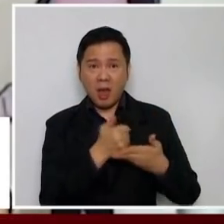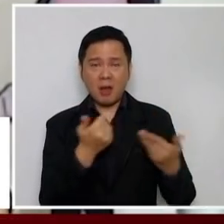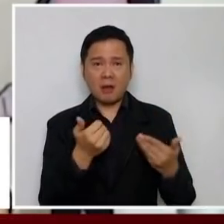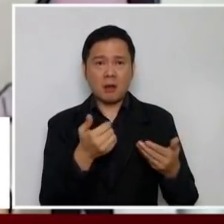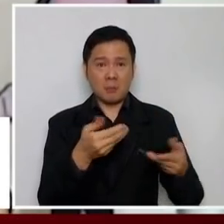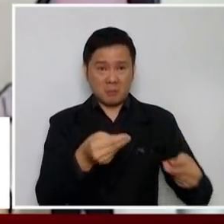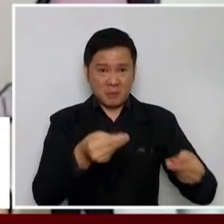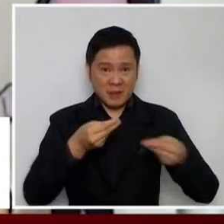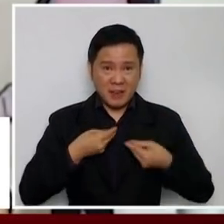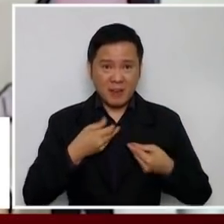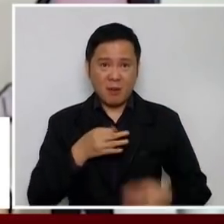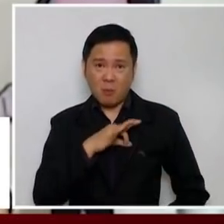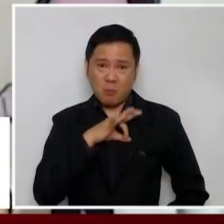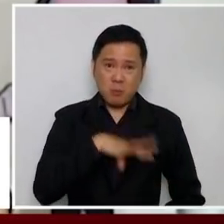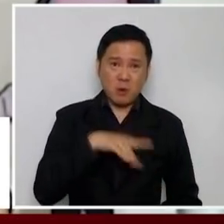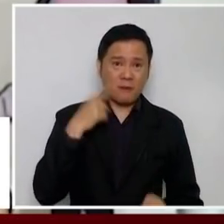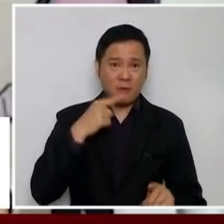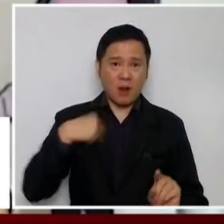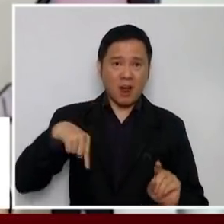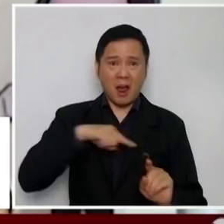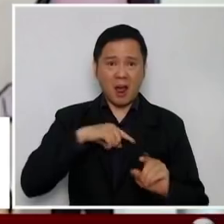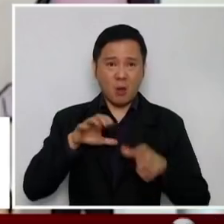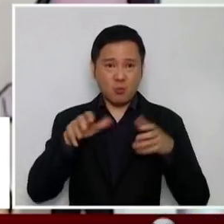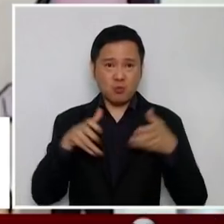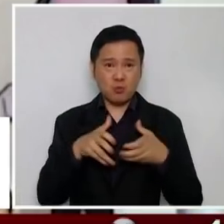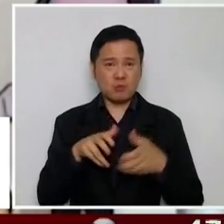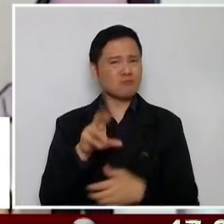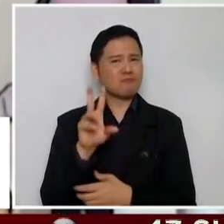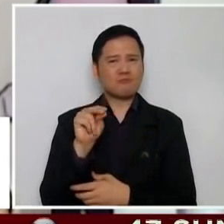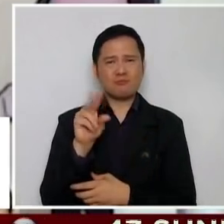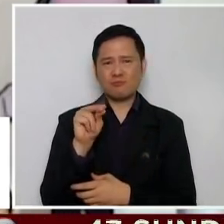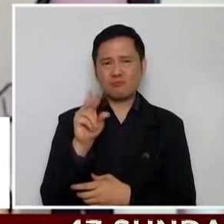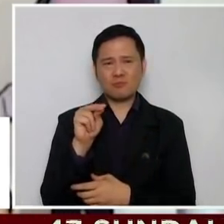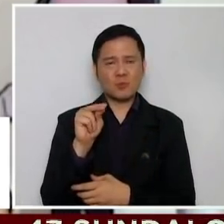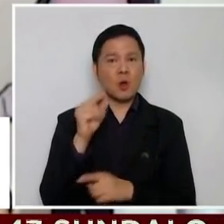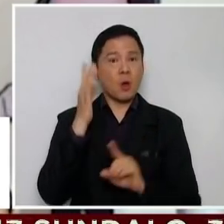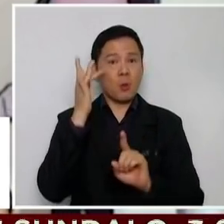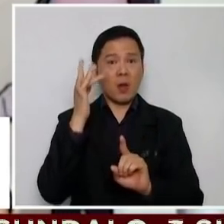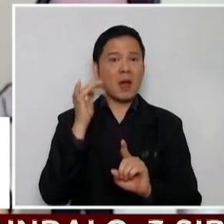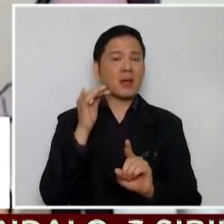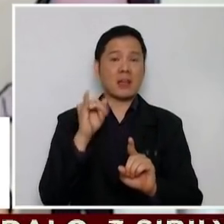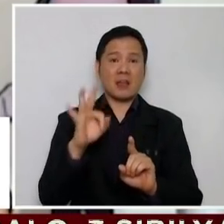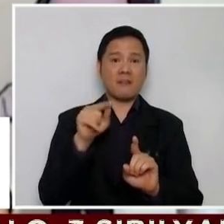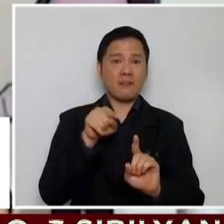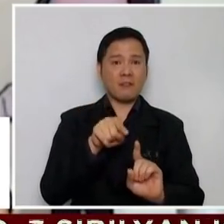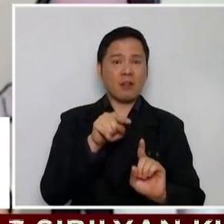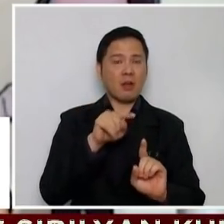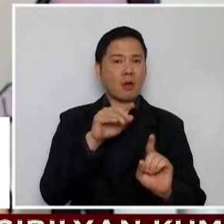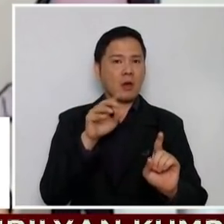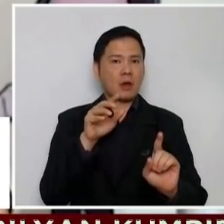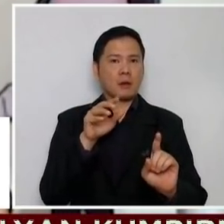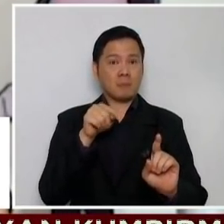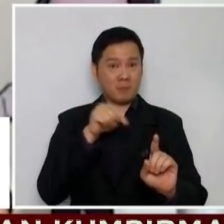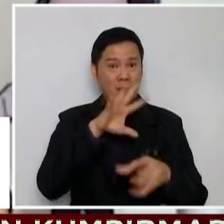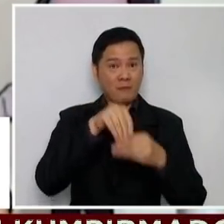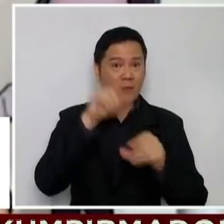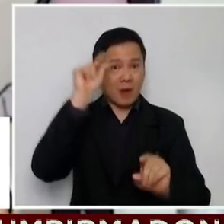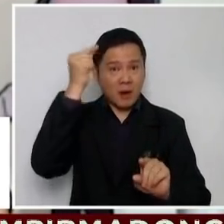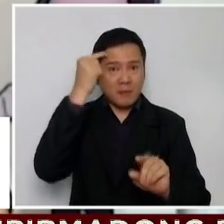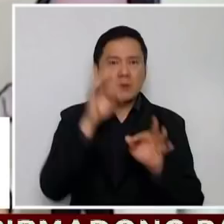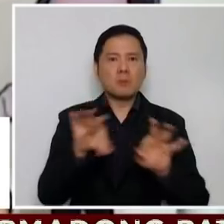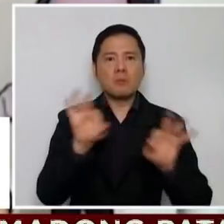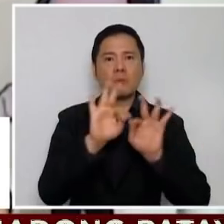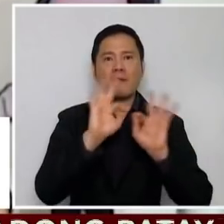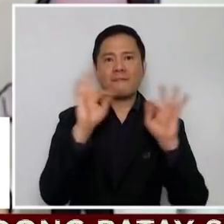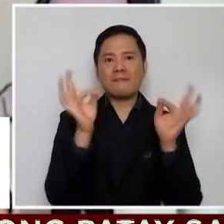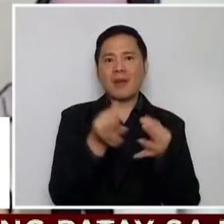nakukuha yan mula sa akin dahil may delikadesa ako na ihiwalay ang aking pamilya sa